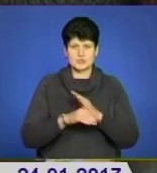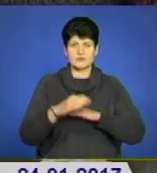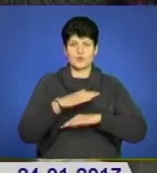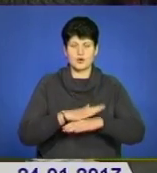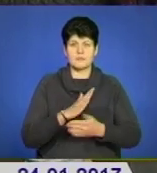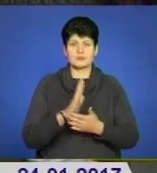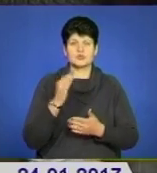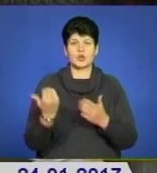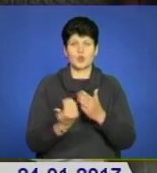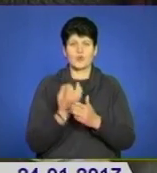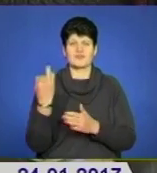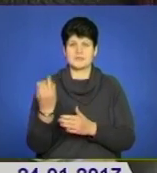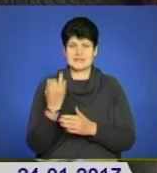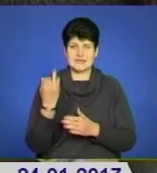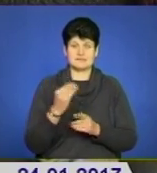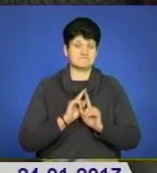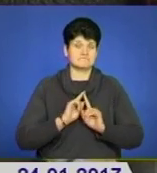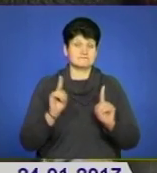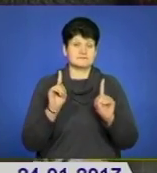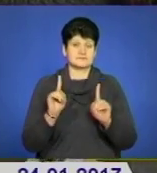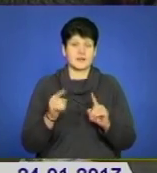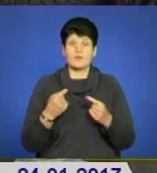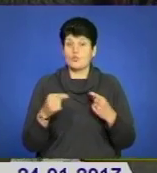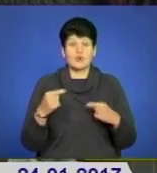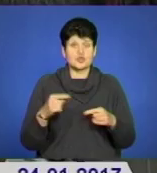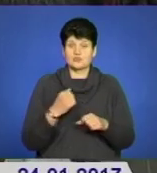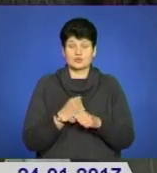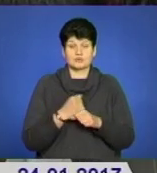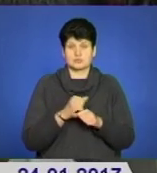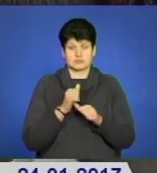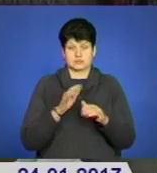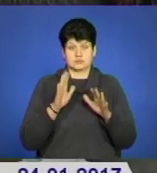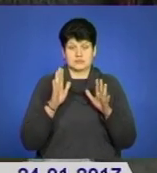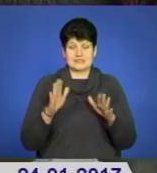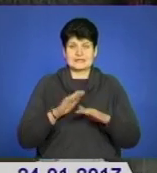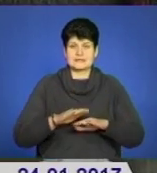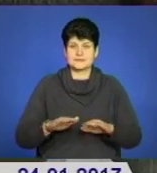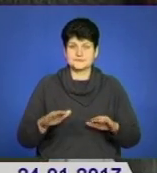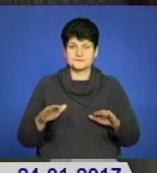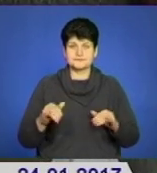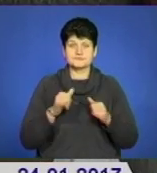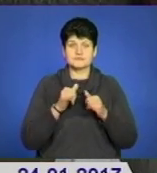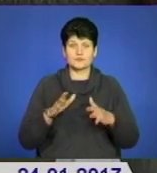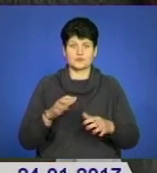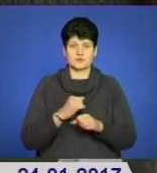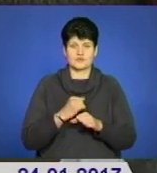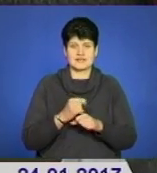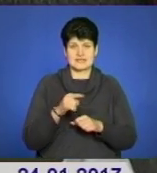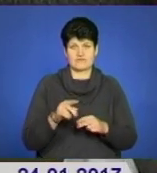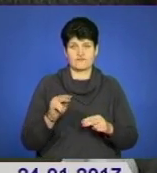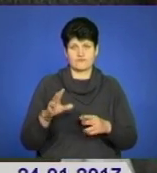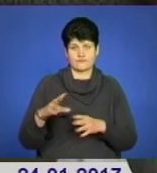новим, цікавим, неординарним, тому що по-іншому урок не відбудеться і учні, звичайно, не зможуть працювати з таким